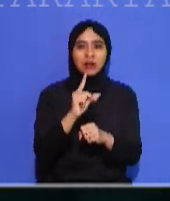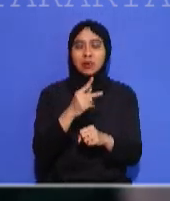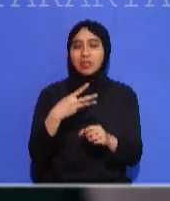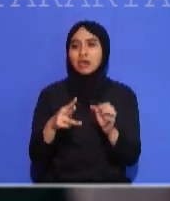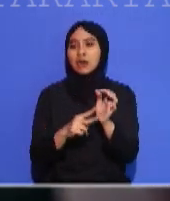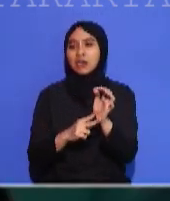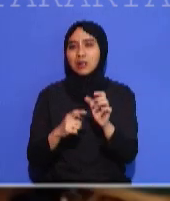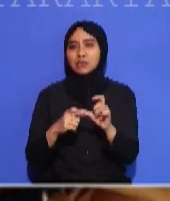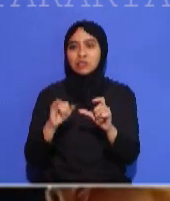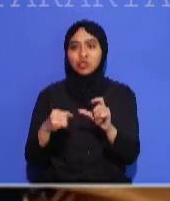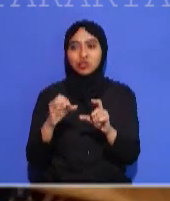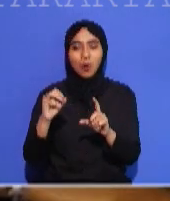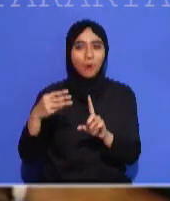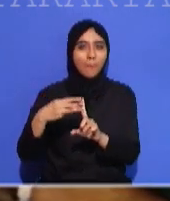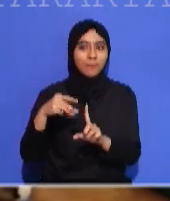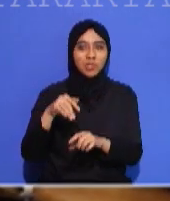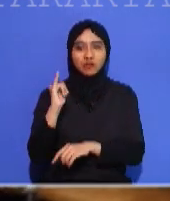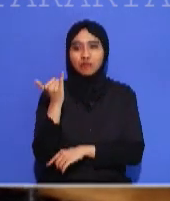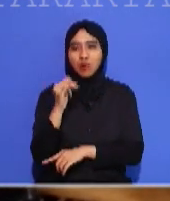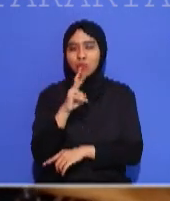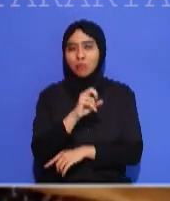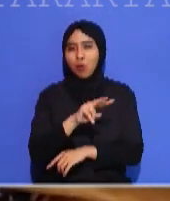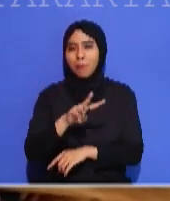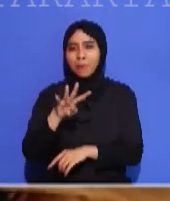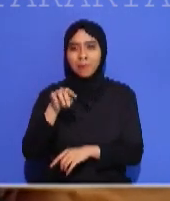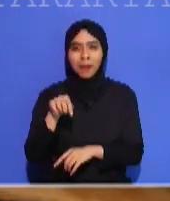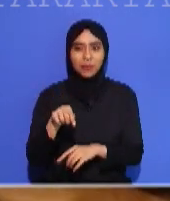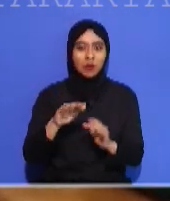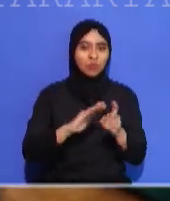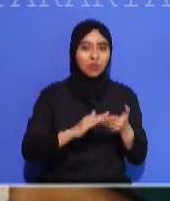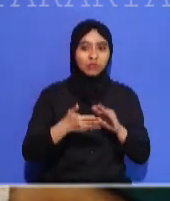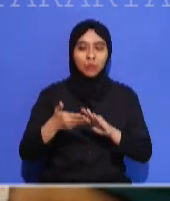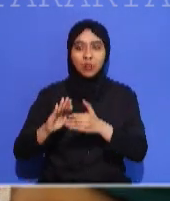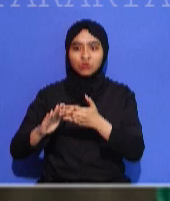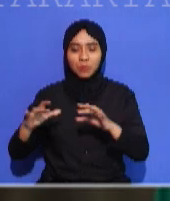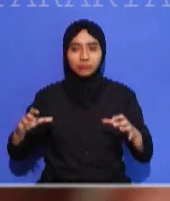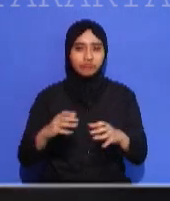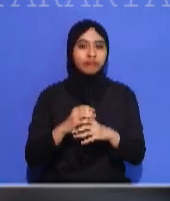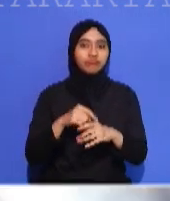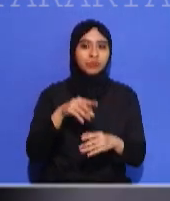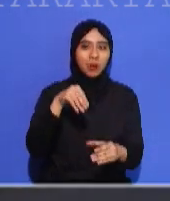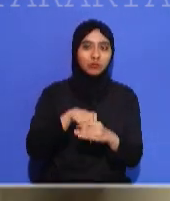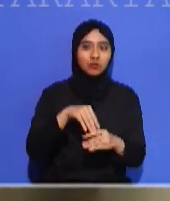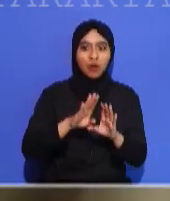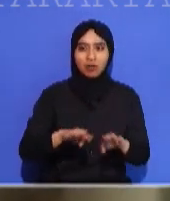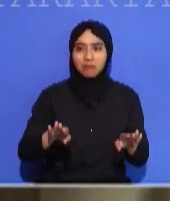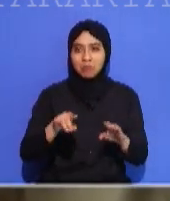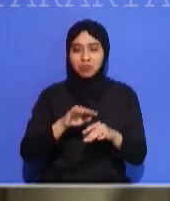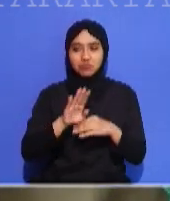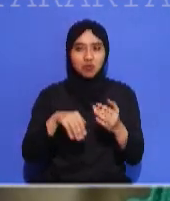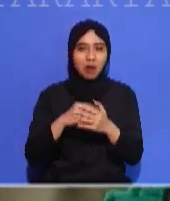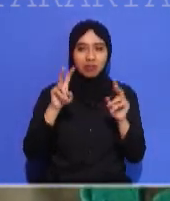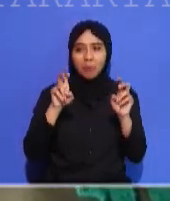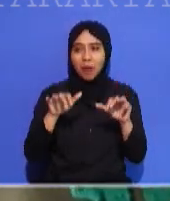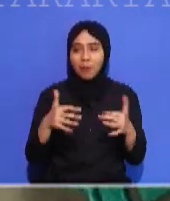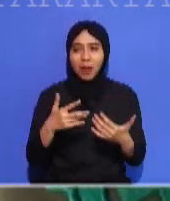kota Yogyakarta kegiatan ini diikuti berbagai komunitas mahasiswa dan mengangkat tema green JS adalah